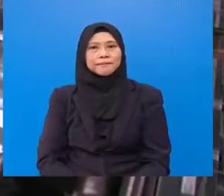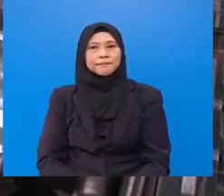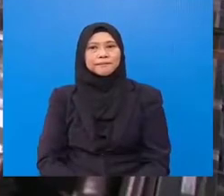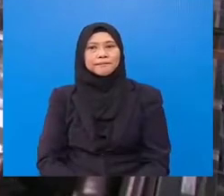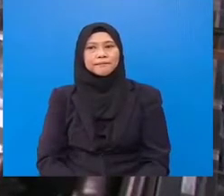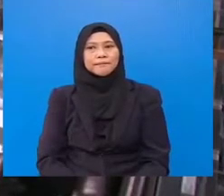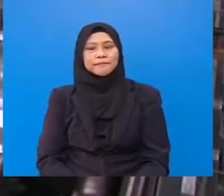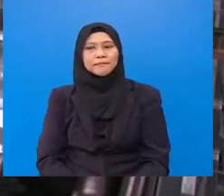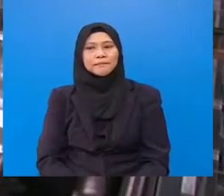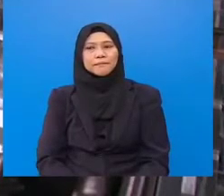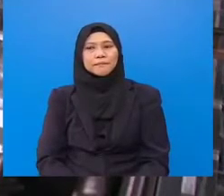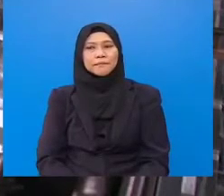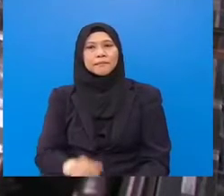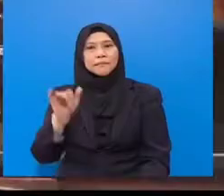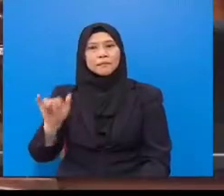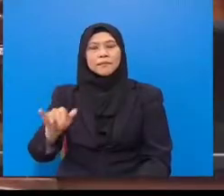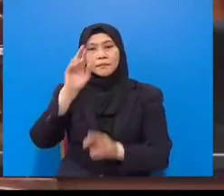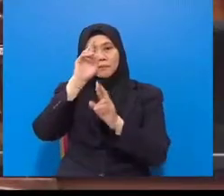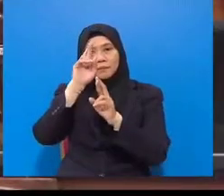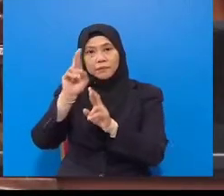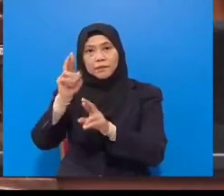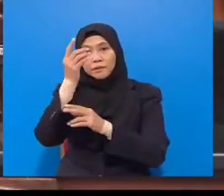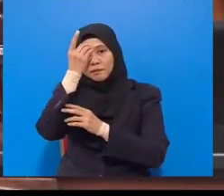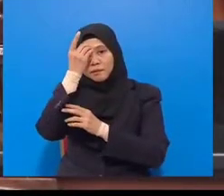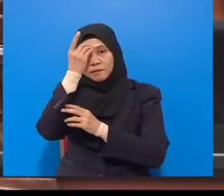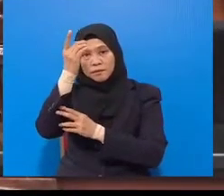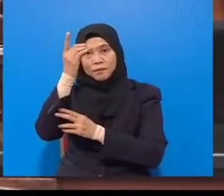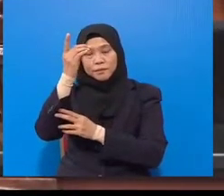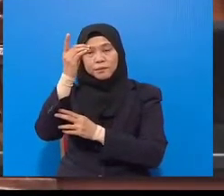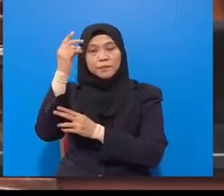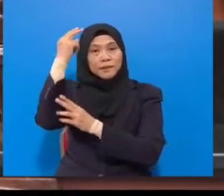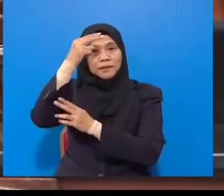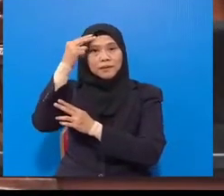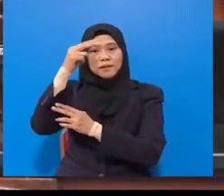Oh ya Mohamad dato' Haji Husin Bin awwam